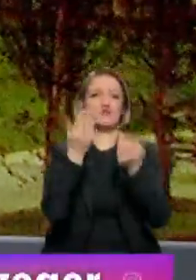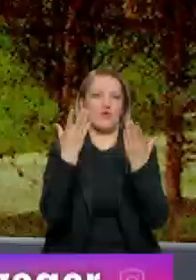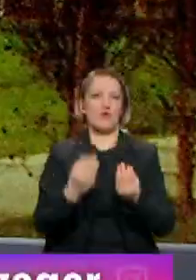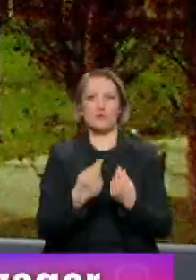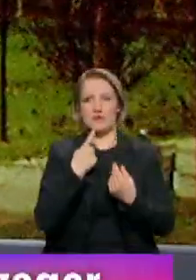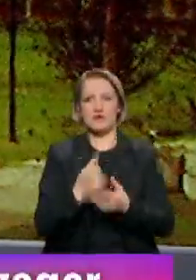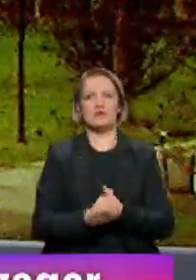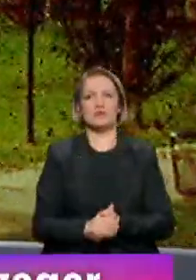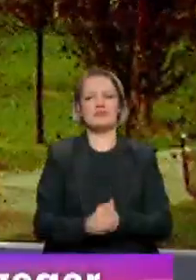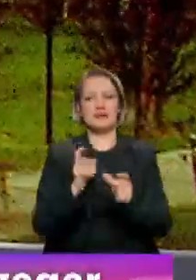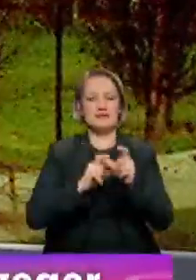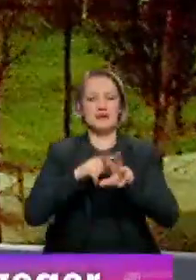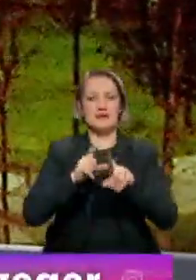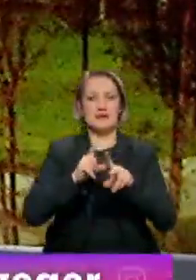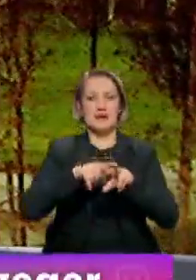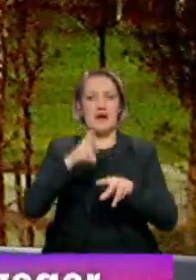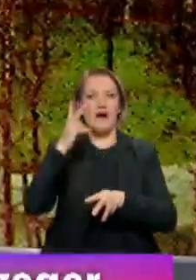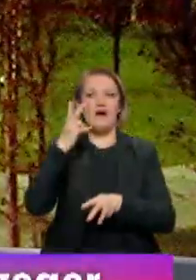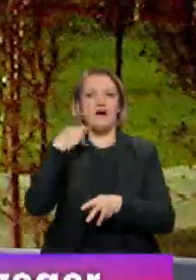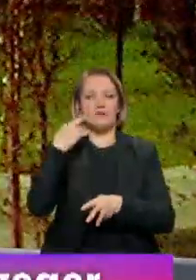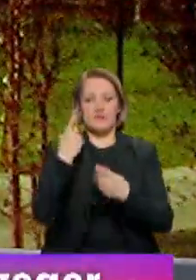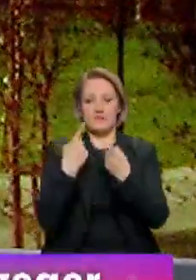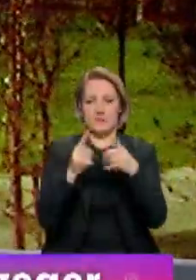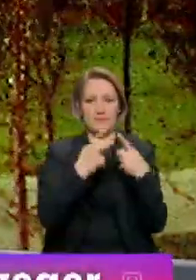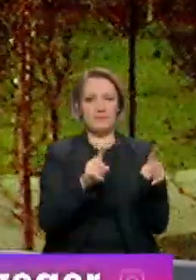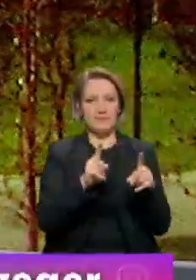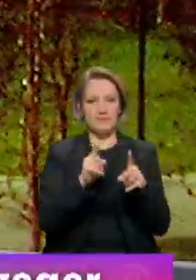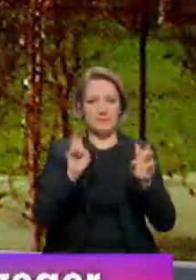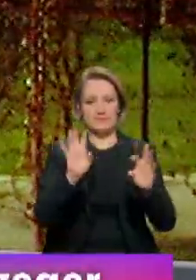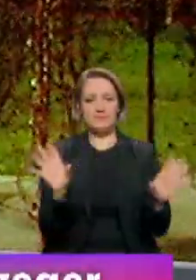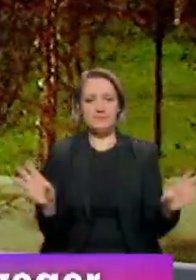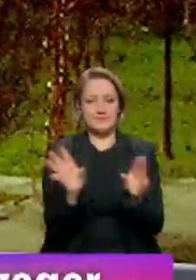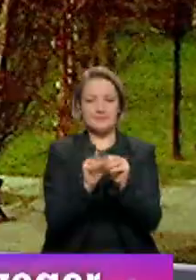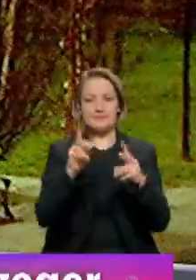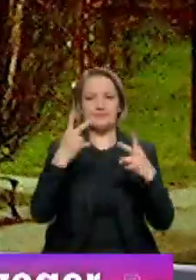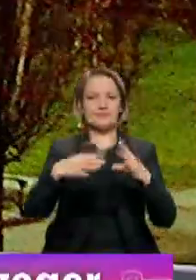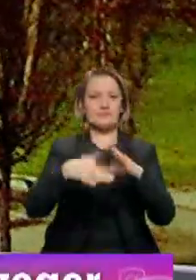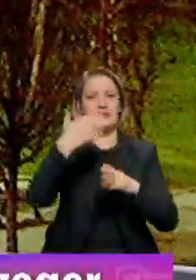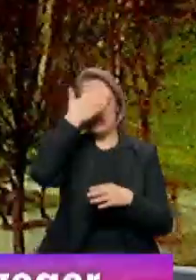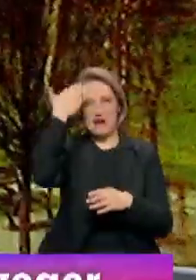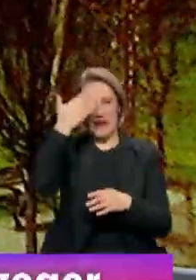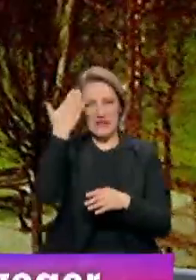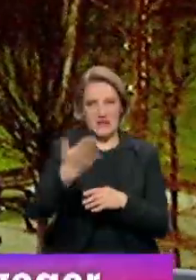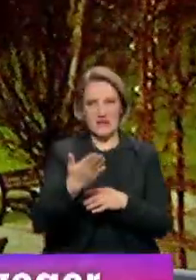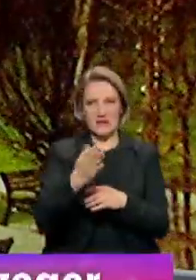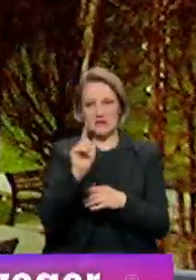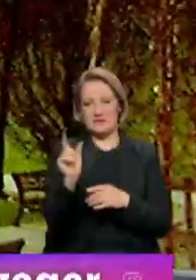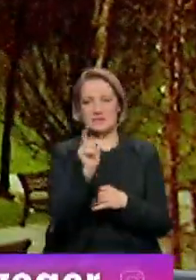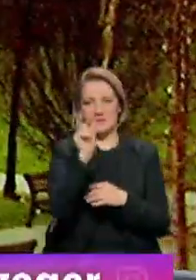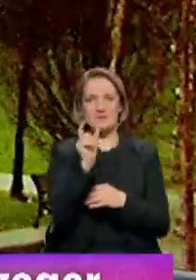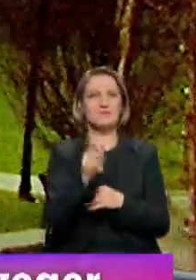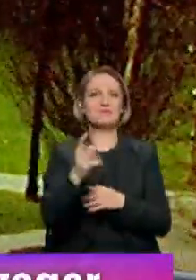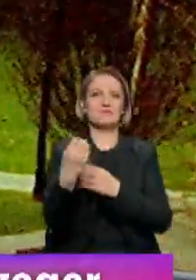deniyor Seda Hanım farklı konuları bir araya getirdiği bir mesaj göndermiş cahillik filtresi ile